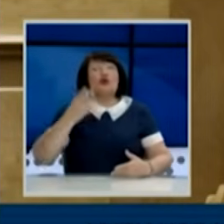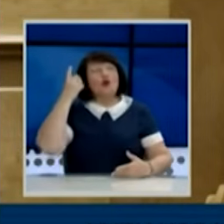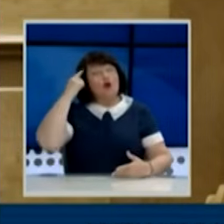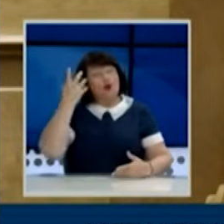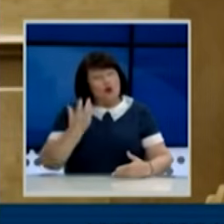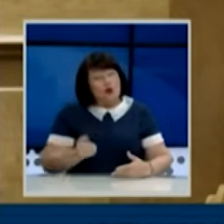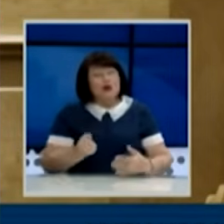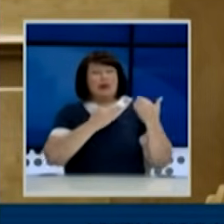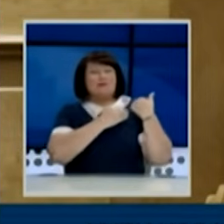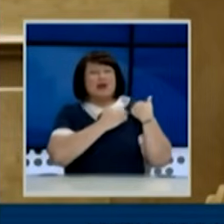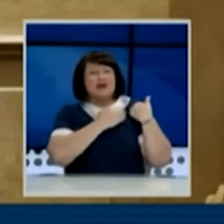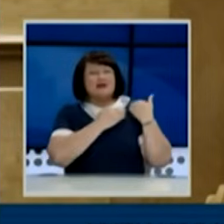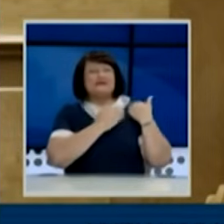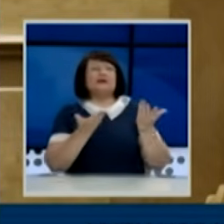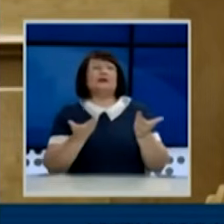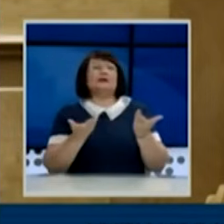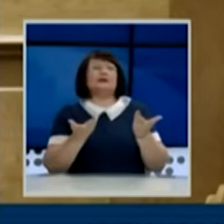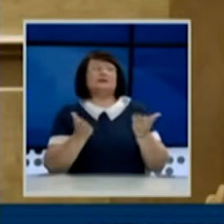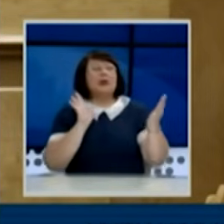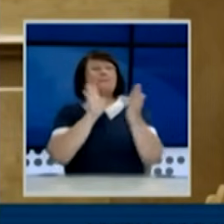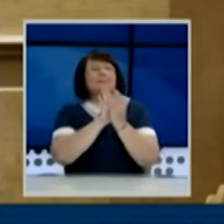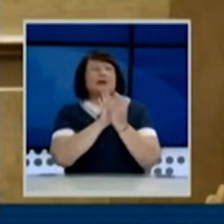ότι είναι το τελευταίο που απασχολεί αυτή τη στιγμή τους πολίτες.